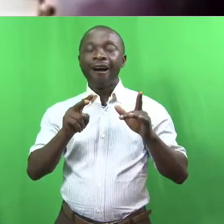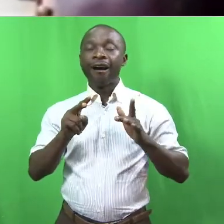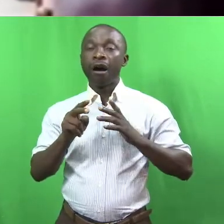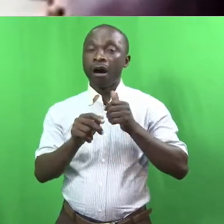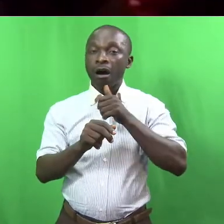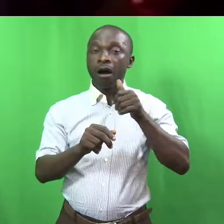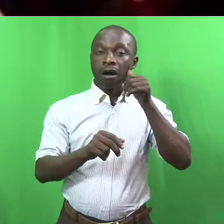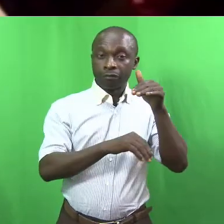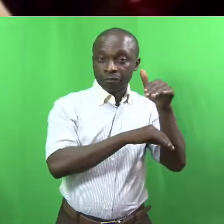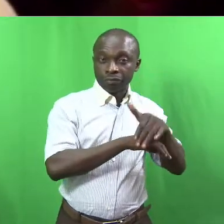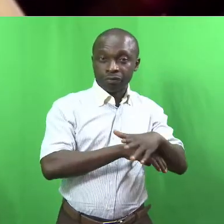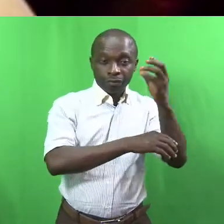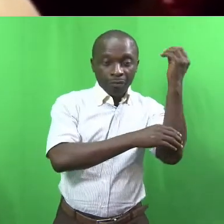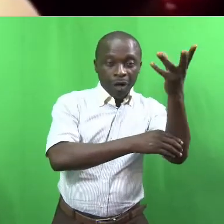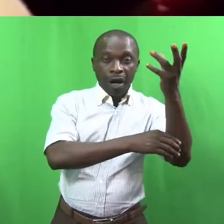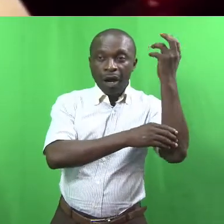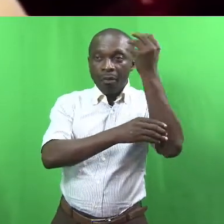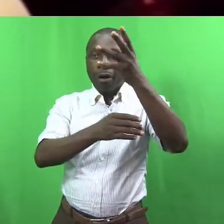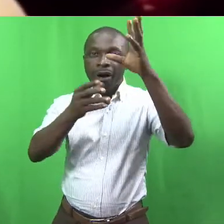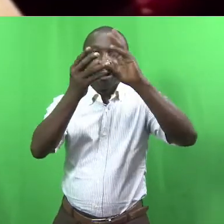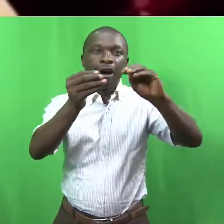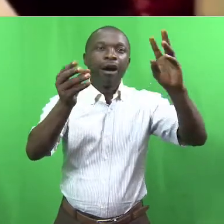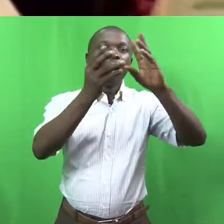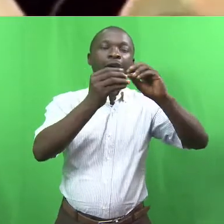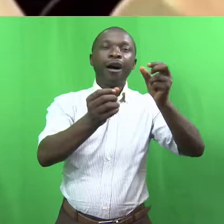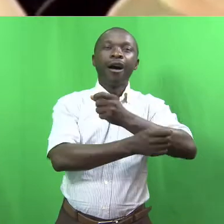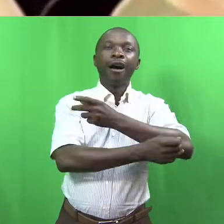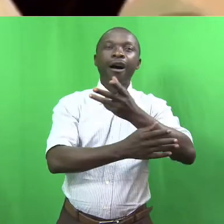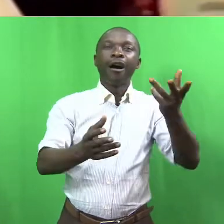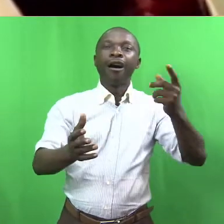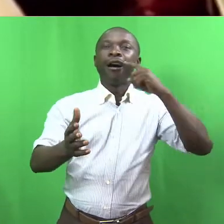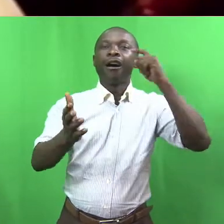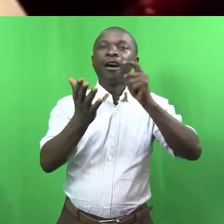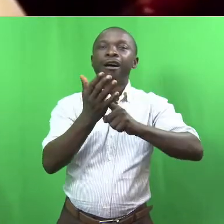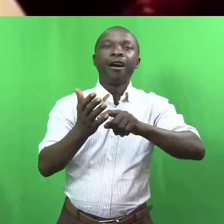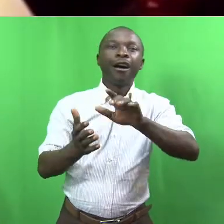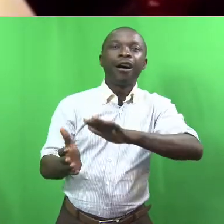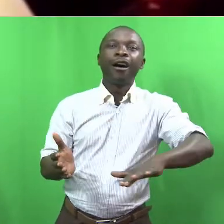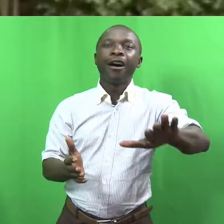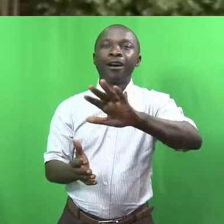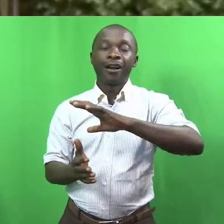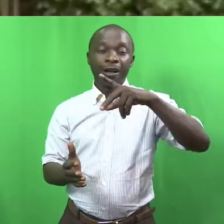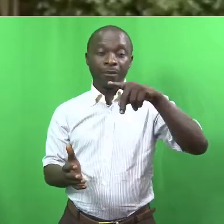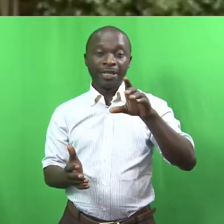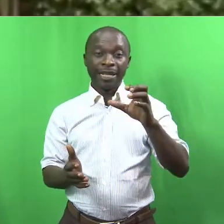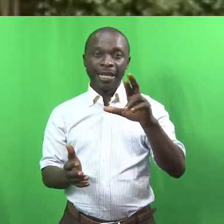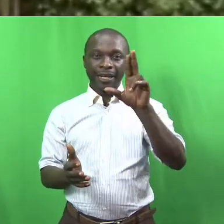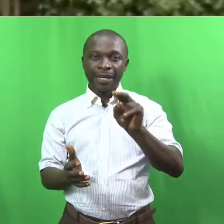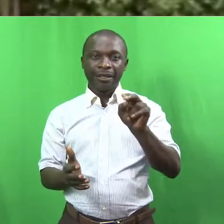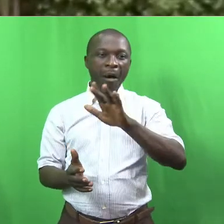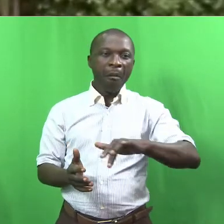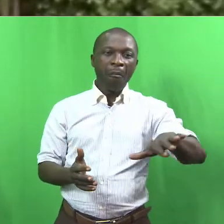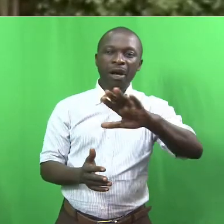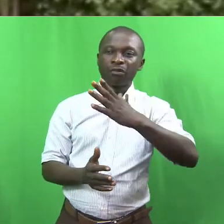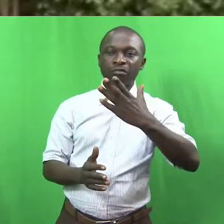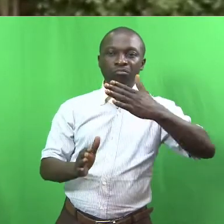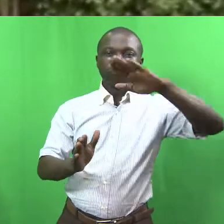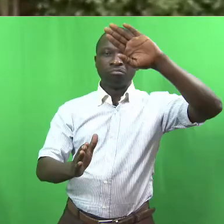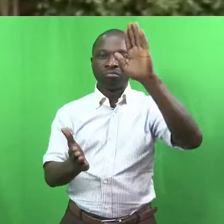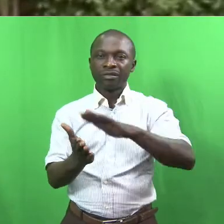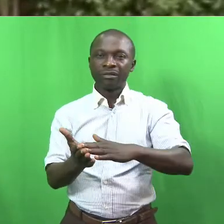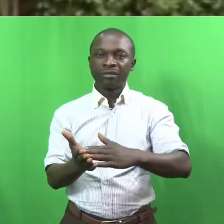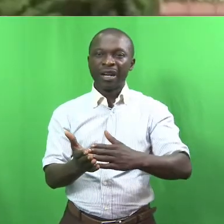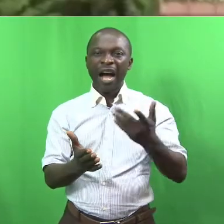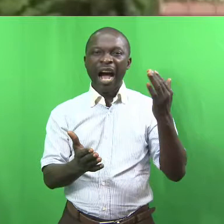régionales de supervision ont montré une nette régression du Parti camerounais pour la réconciliation nationale dans l'Union Ekelli. Des